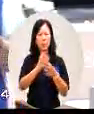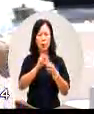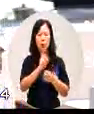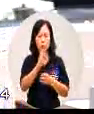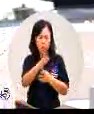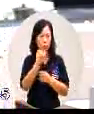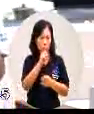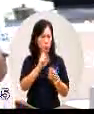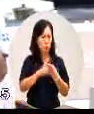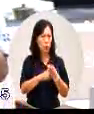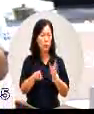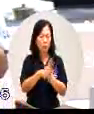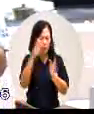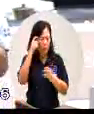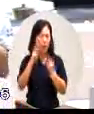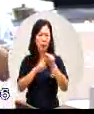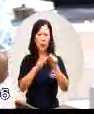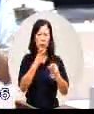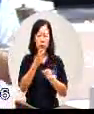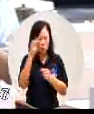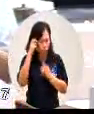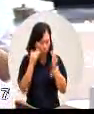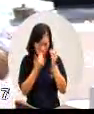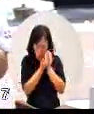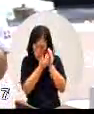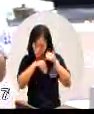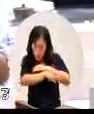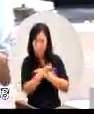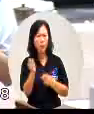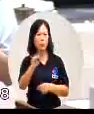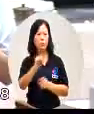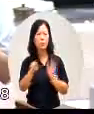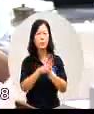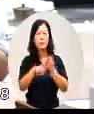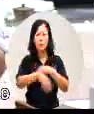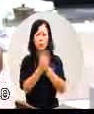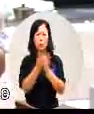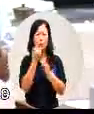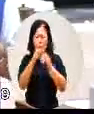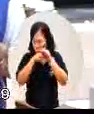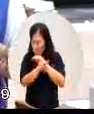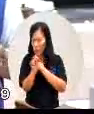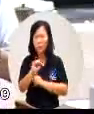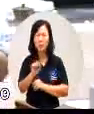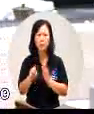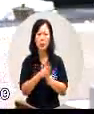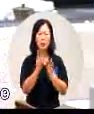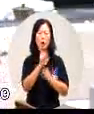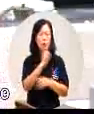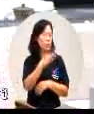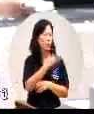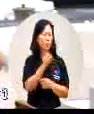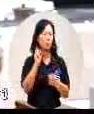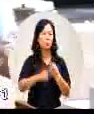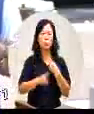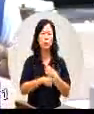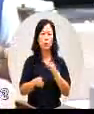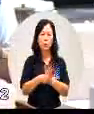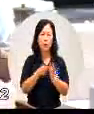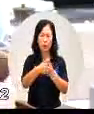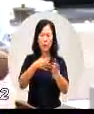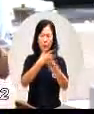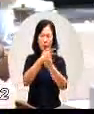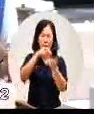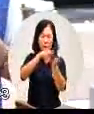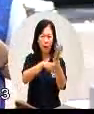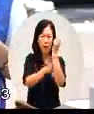他要躲也躲不掉了。说实在不敢什么政党，你想买什么对，讲讲嘛讲红讲玫瑰，只要请立委一大力批评